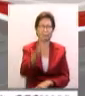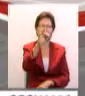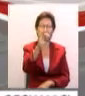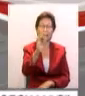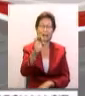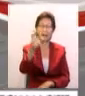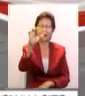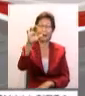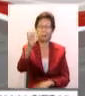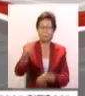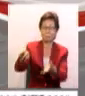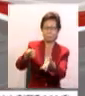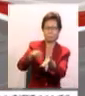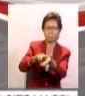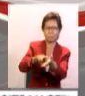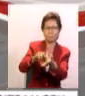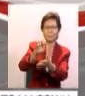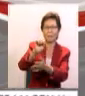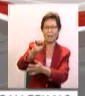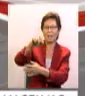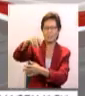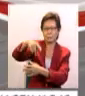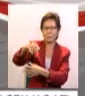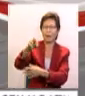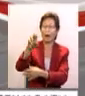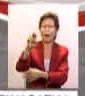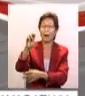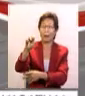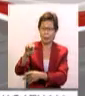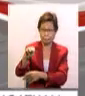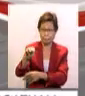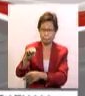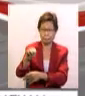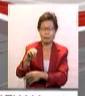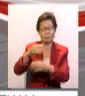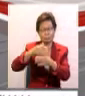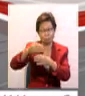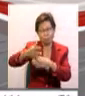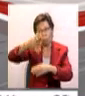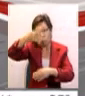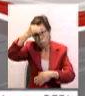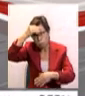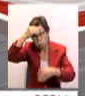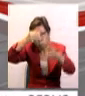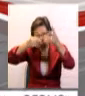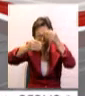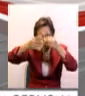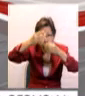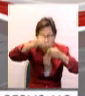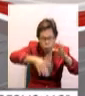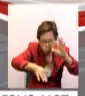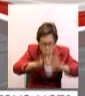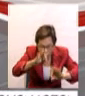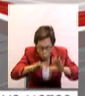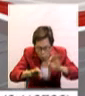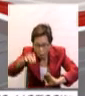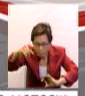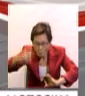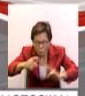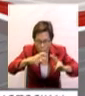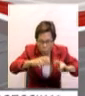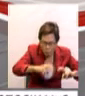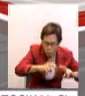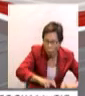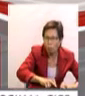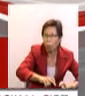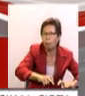Felkra Berhad membuat laporan kepada Suruhanjaya Pencegahan Rasuah SPRM setelah mendapati beberapa penemuan yang memerlukan